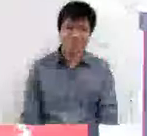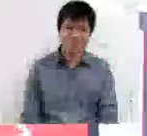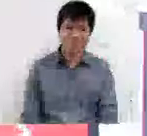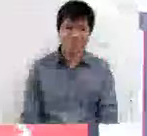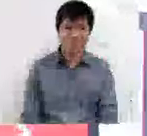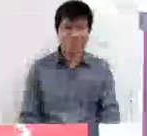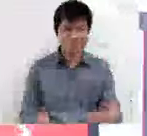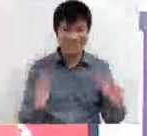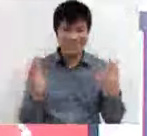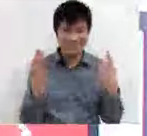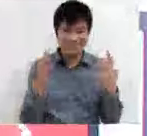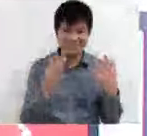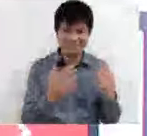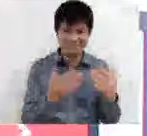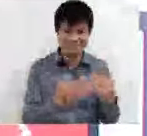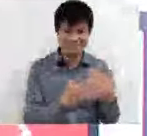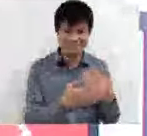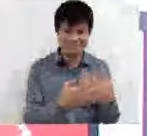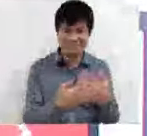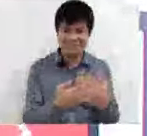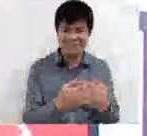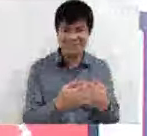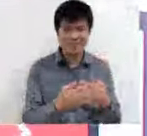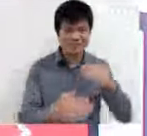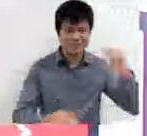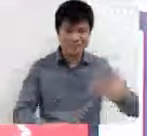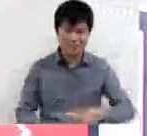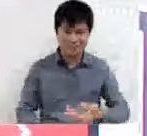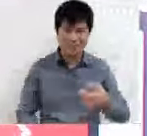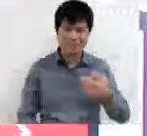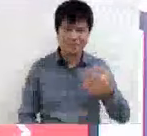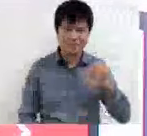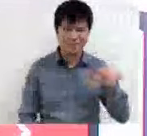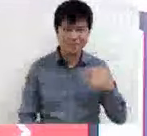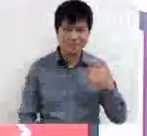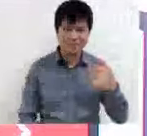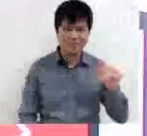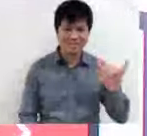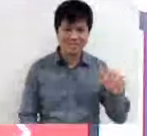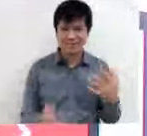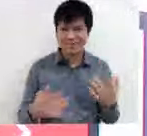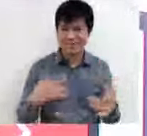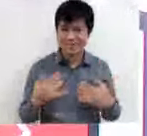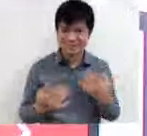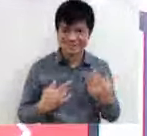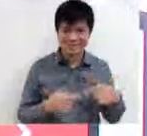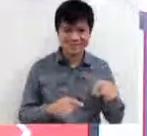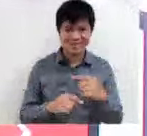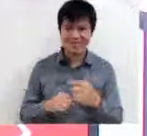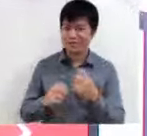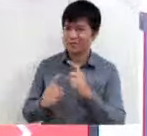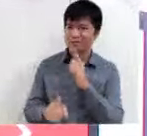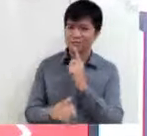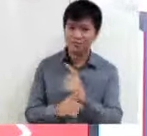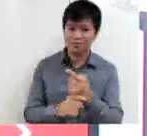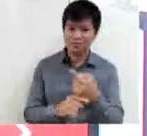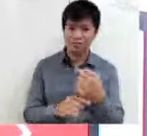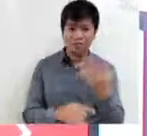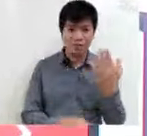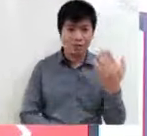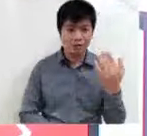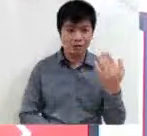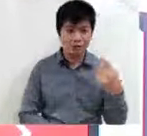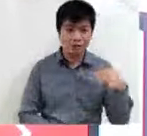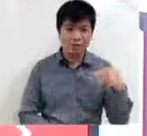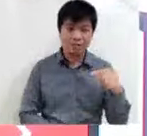na, welcome Jiggy! Ayan, so, magka-excited! Yes, magkakasama po kami. Kinakabahan siya actually. Bakit naman? Kasi daw,